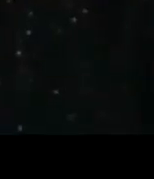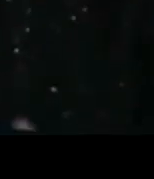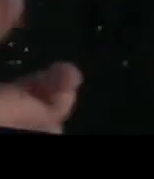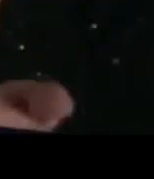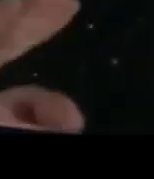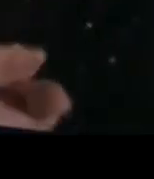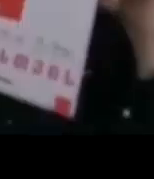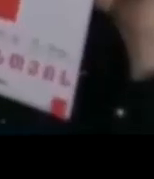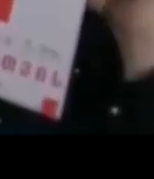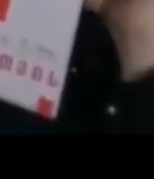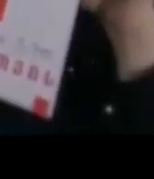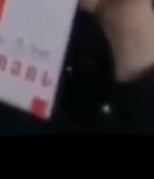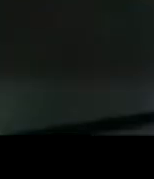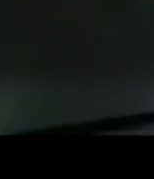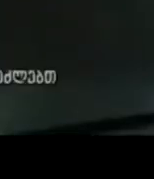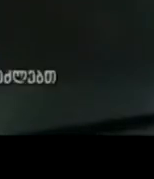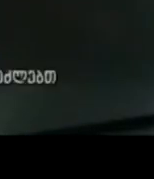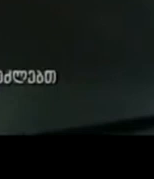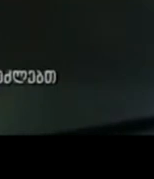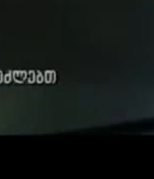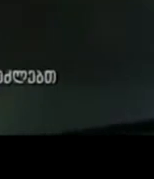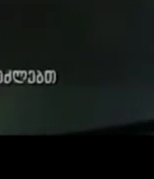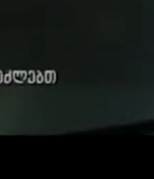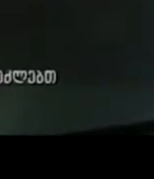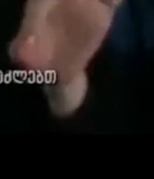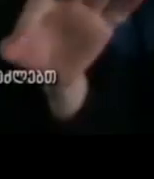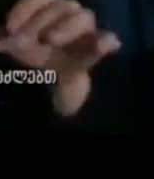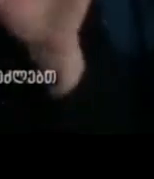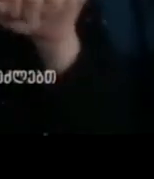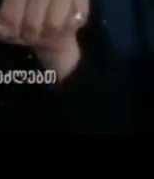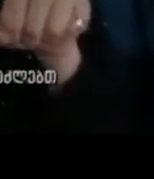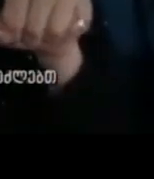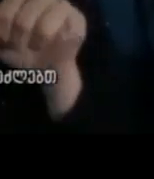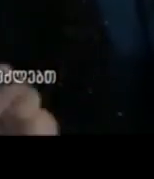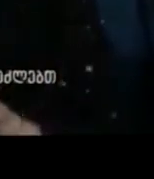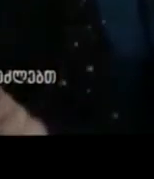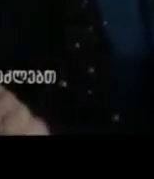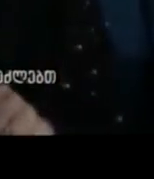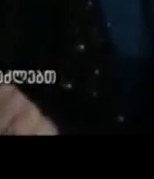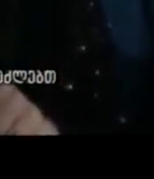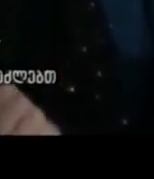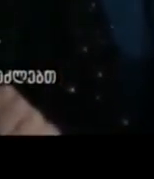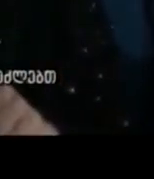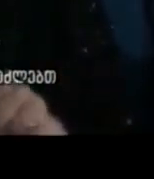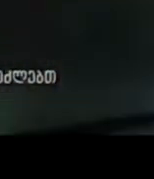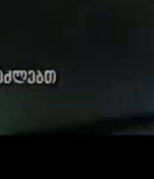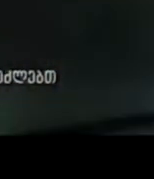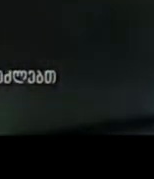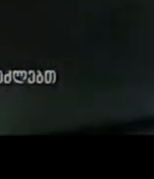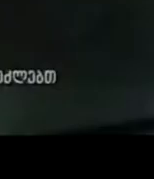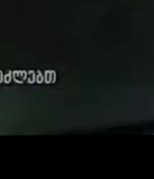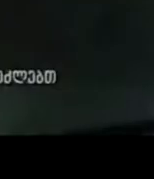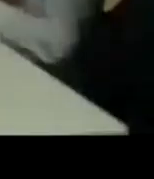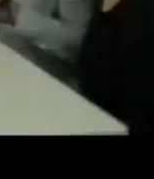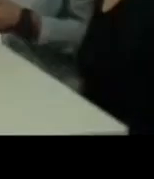იმიტომ რომ აი დღეს მაგალითად რო დაჭირდეს იგივე შეზღუდული შესაძლებლობა ქონდა პირს, აიღოს პასპორტი ან რაღაც, ანუ ხომ გააგებინოს ადამიანს, ხო? ბატონო გიორგი,